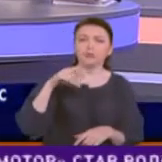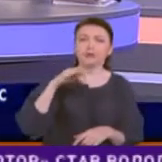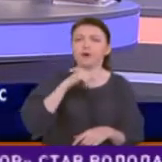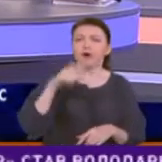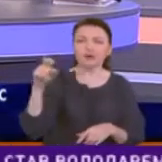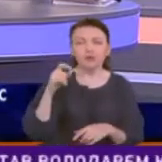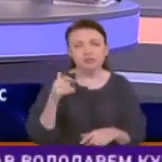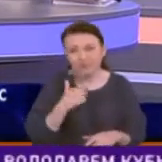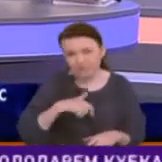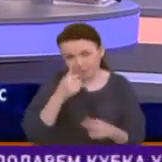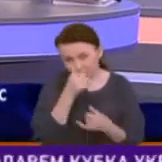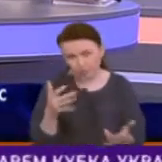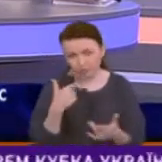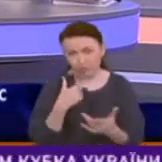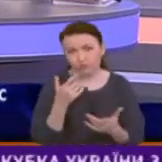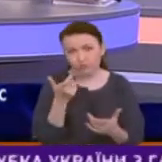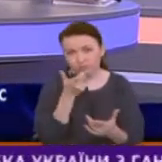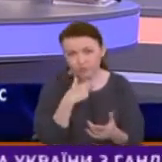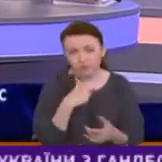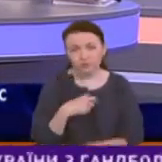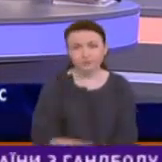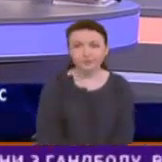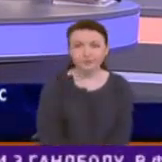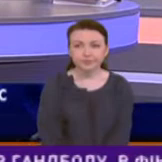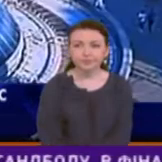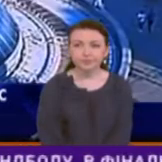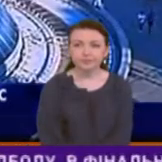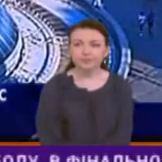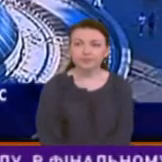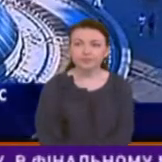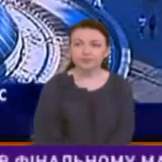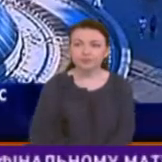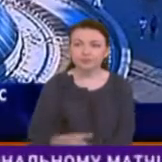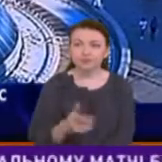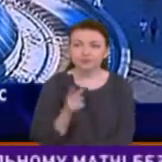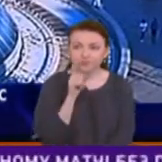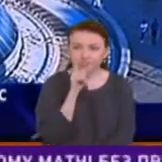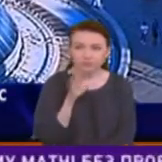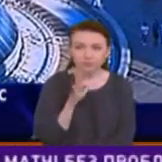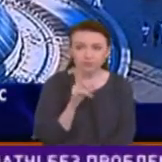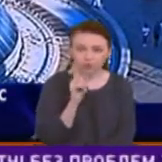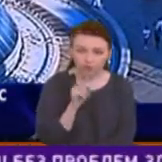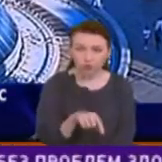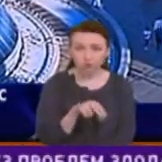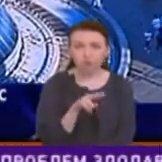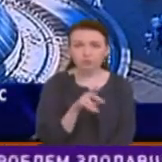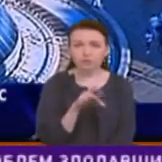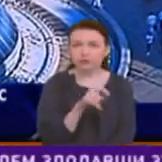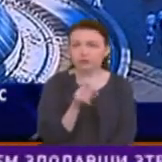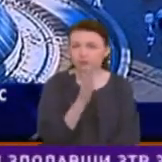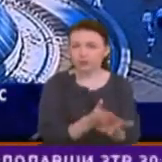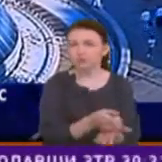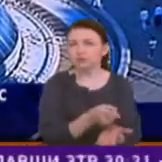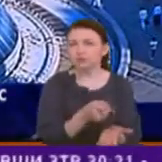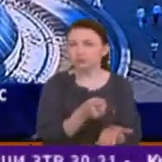так правильно, це ж логічно, дай Боже здоров'я Філарету. Але просто, ну, і не з руки, тут же ж теж патріарх. Може, ну, в цьому є проблема. В цьому плані тут